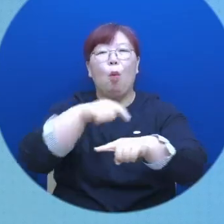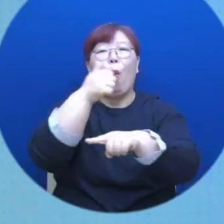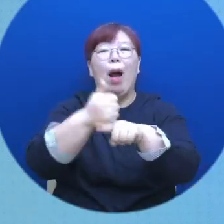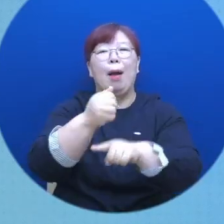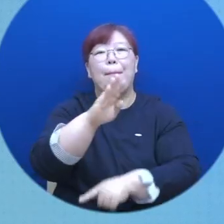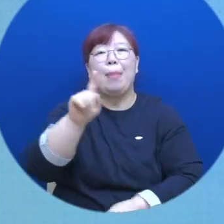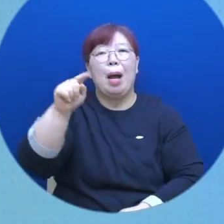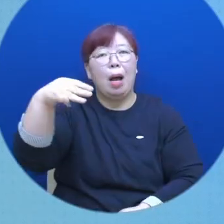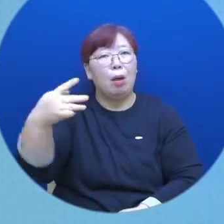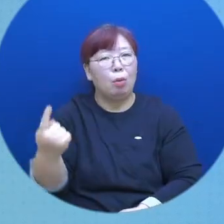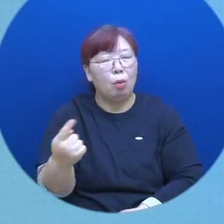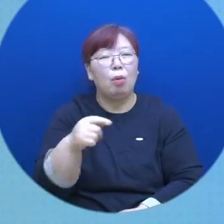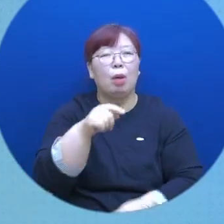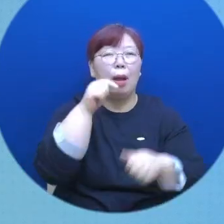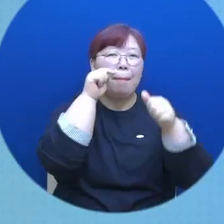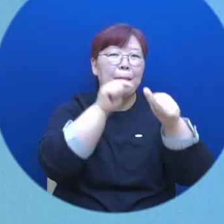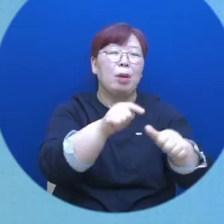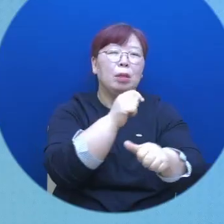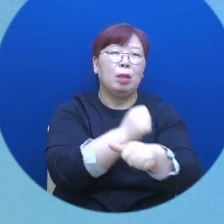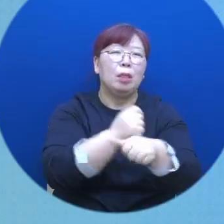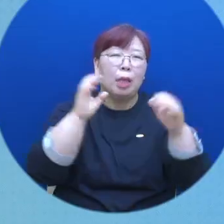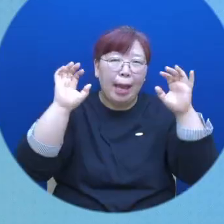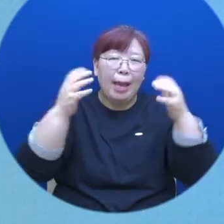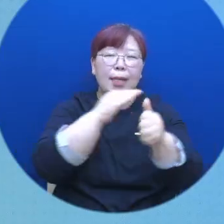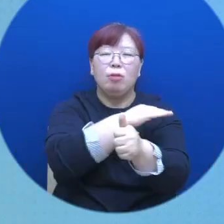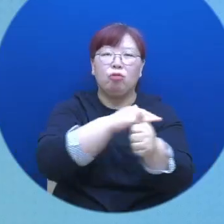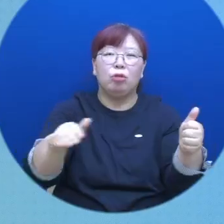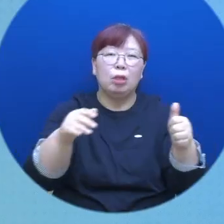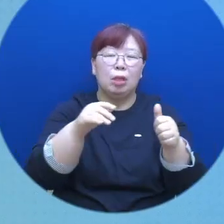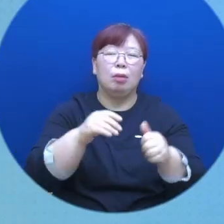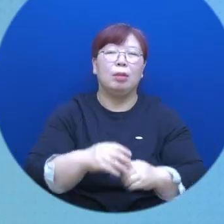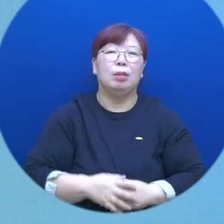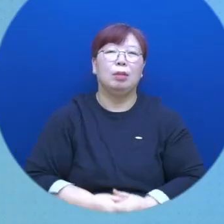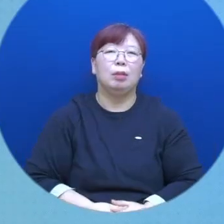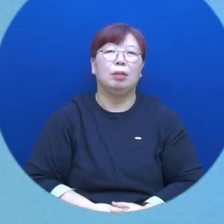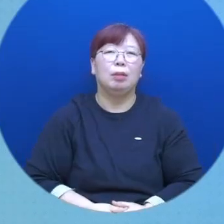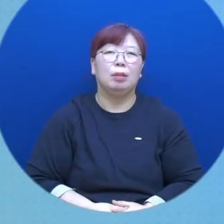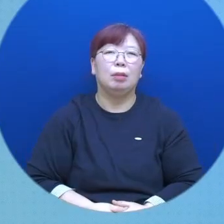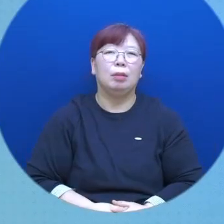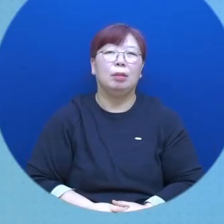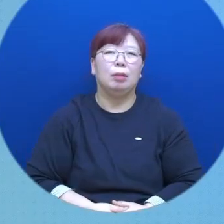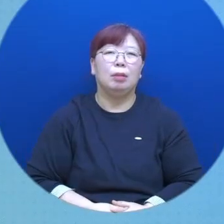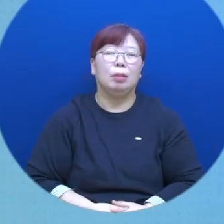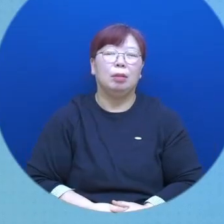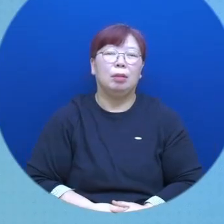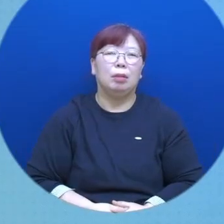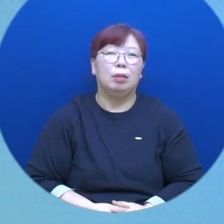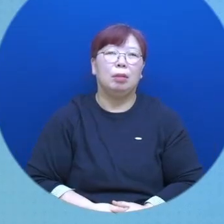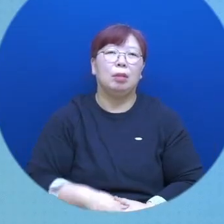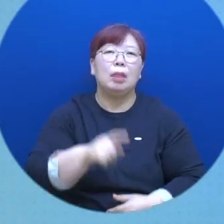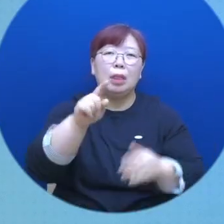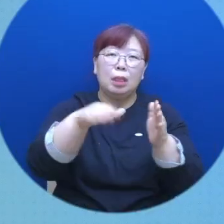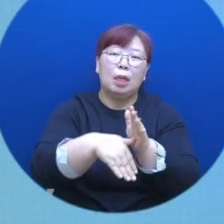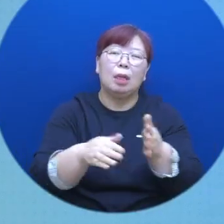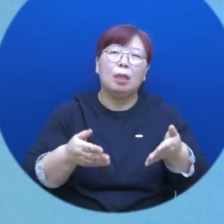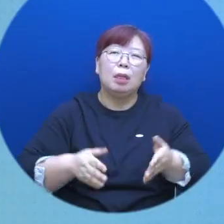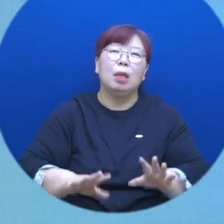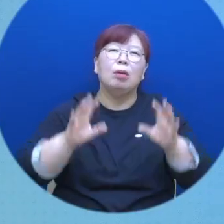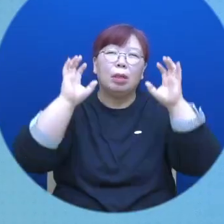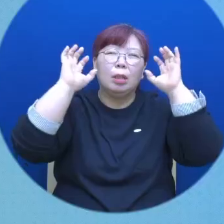이스라엘의 남자아이를 모두가 다 죽이라 명령을 내리고 있잖아요. 여러분, 이때 태어난